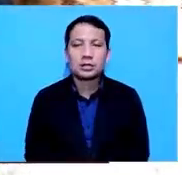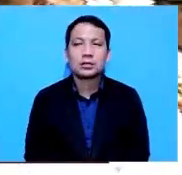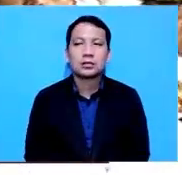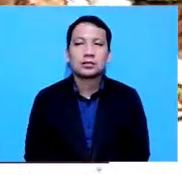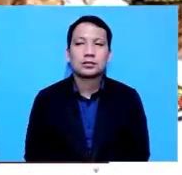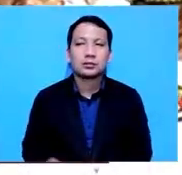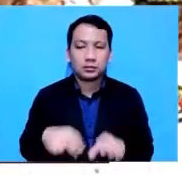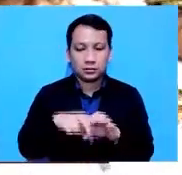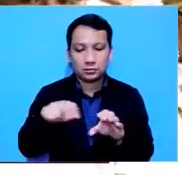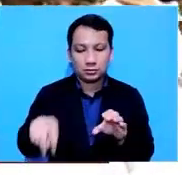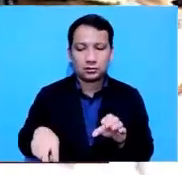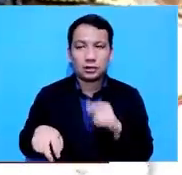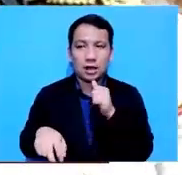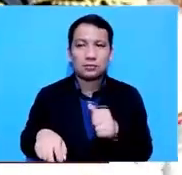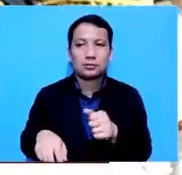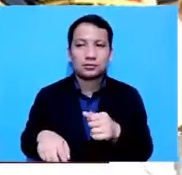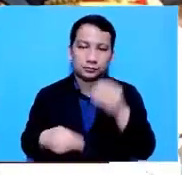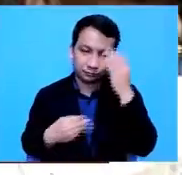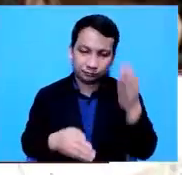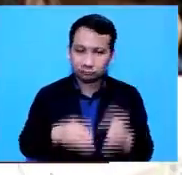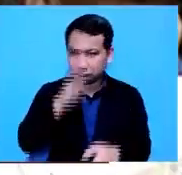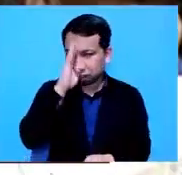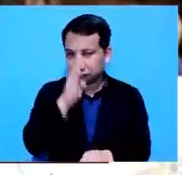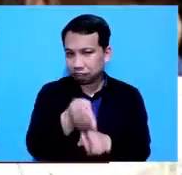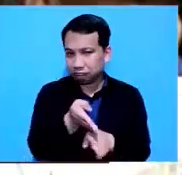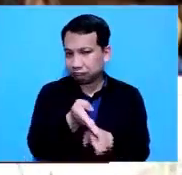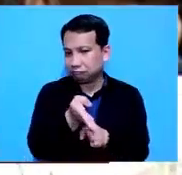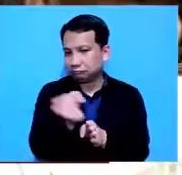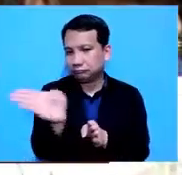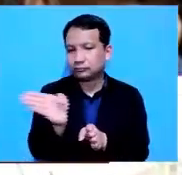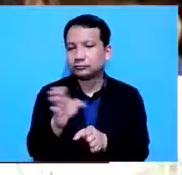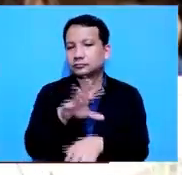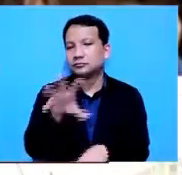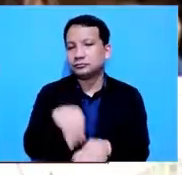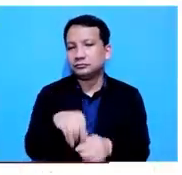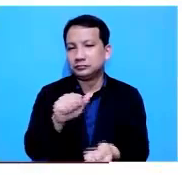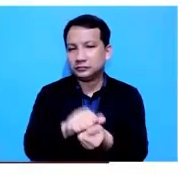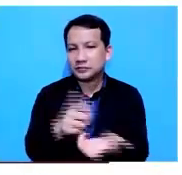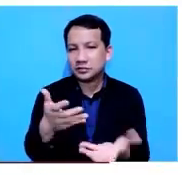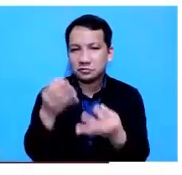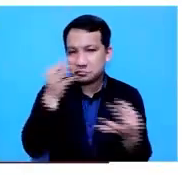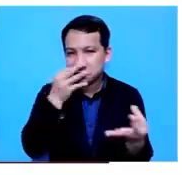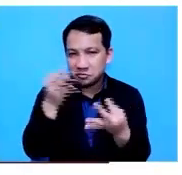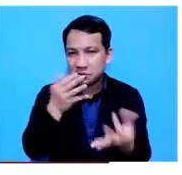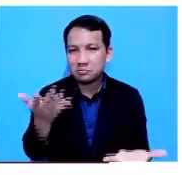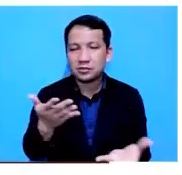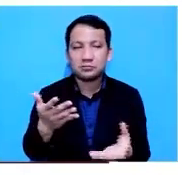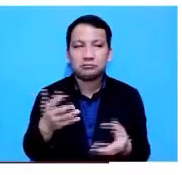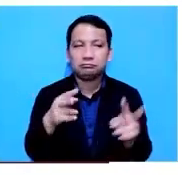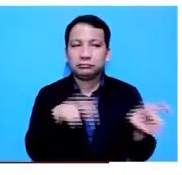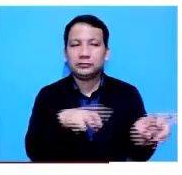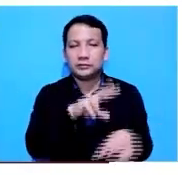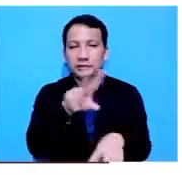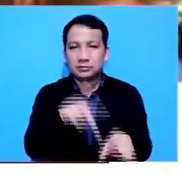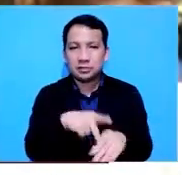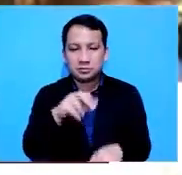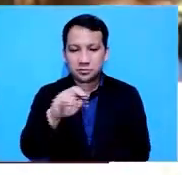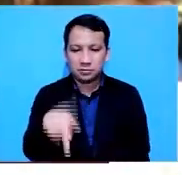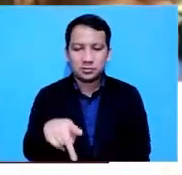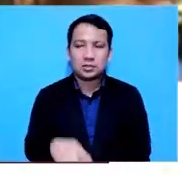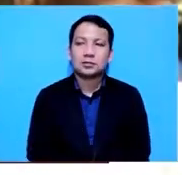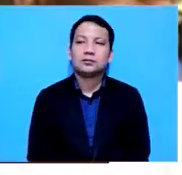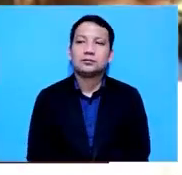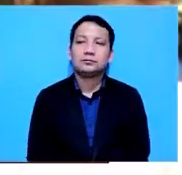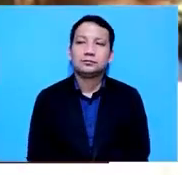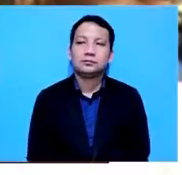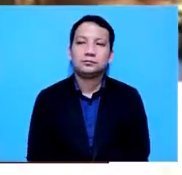pwesto, nagpasa rin si Asurin sa mga aniyay nakikisawsaw sa issue ng droga kaya't naiipit sa kontrobersya ang PNP.